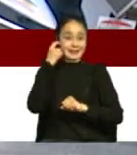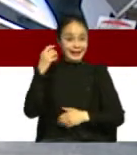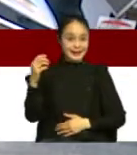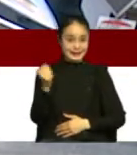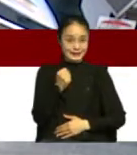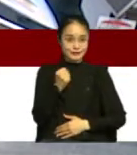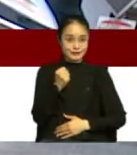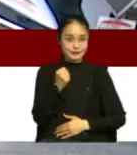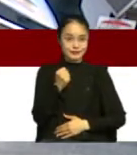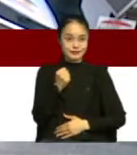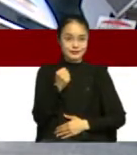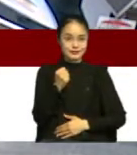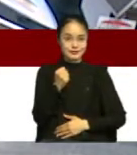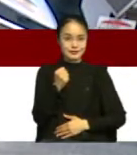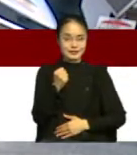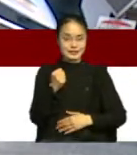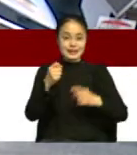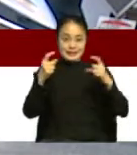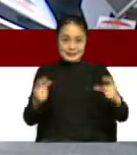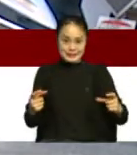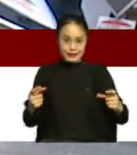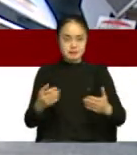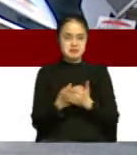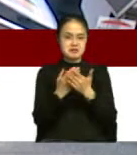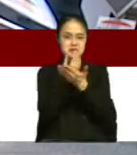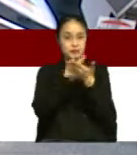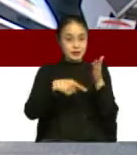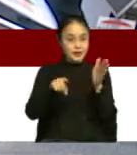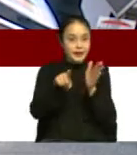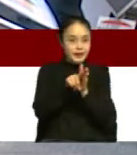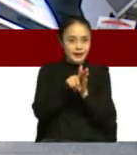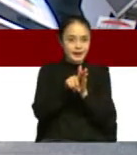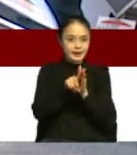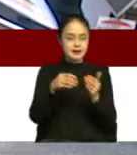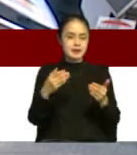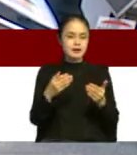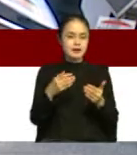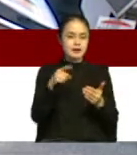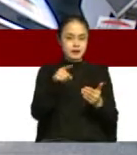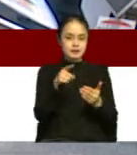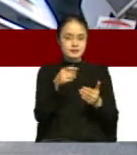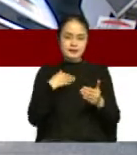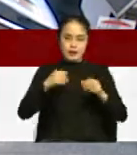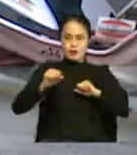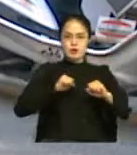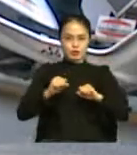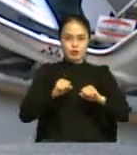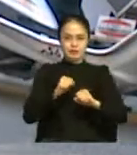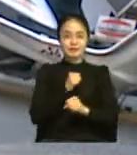구청장으로서 일을 하면서 지역에 낙후된 지역을 보다 더 낫게 발전시키는 길이 되지 않을까.